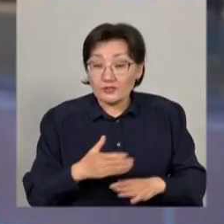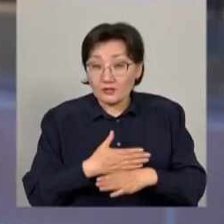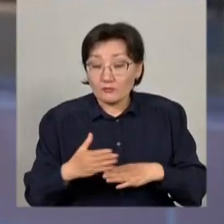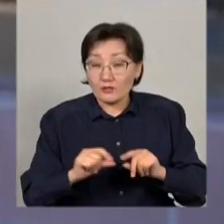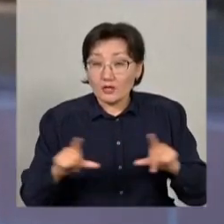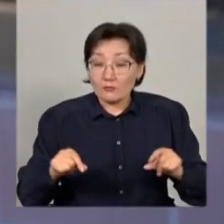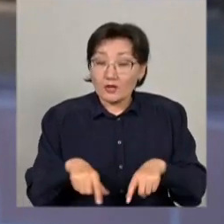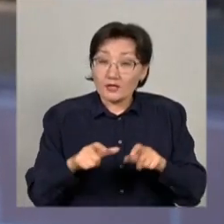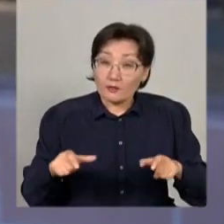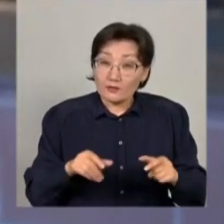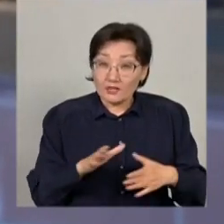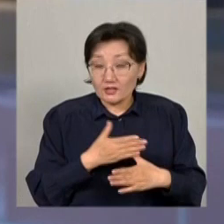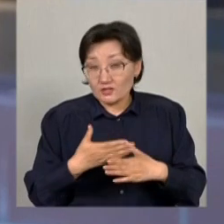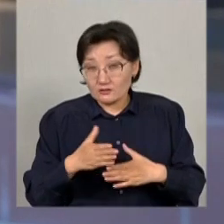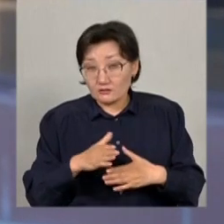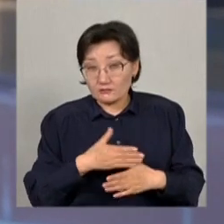тұрғындар арасында